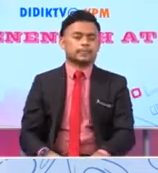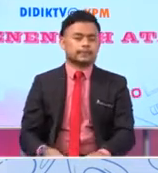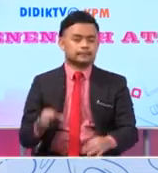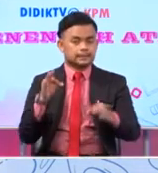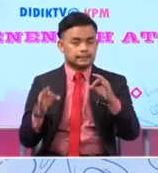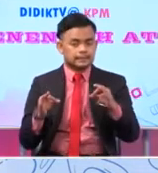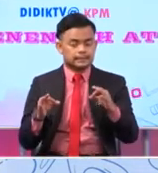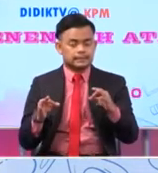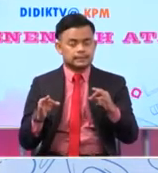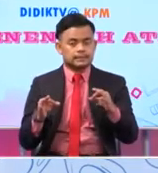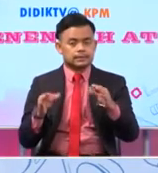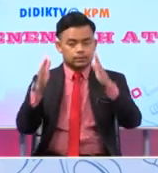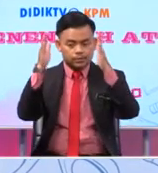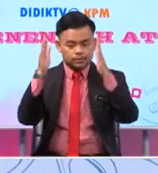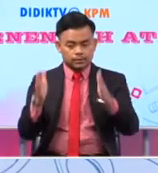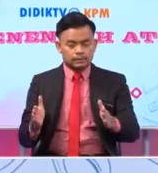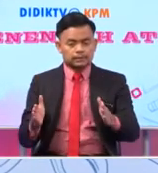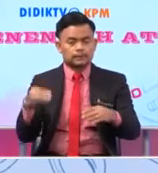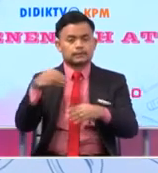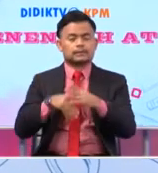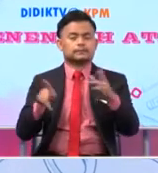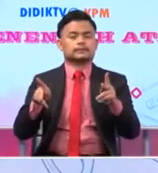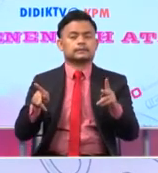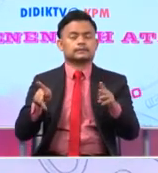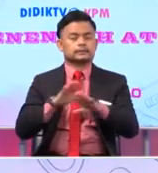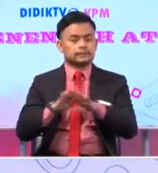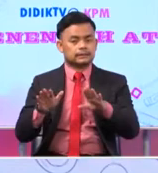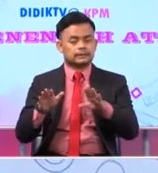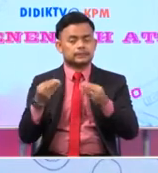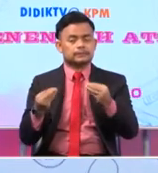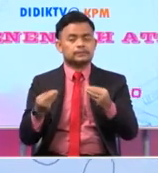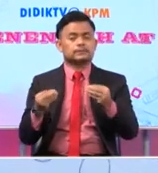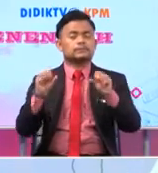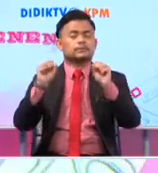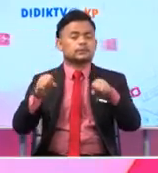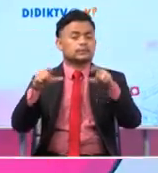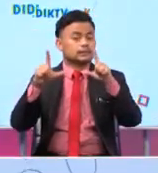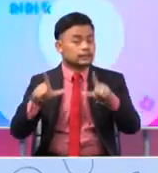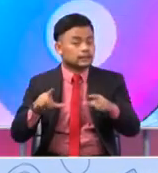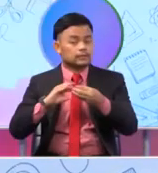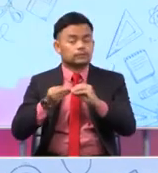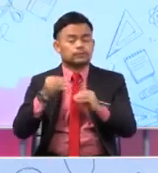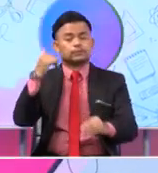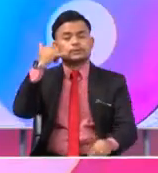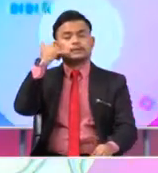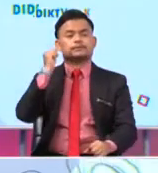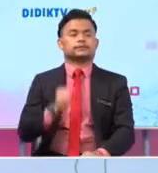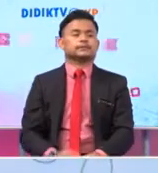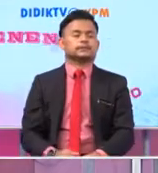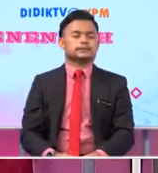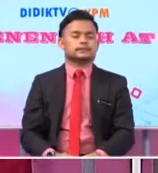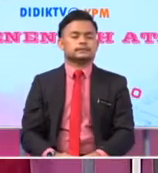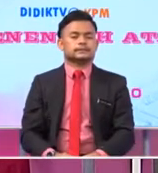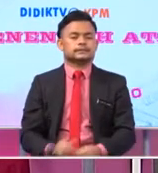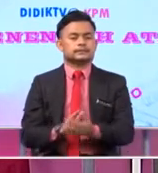tiade pemandu di dalamnya menyerahkan cube meninggalkan nomor telepon Mira ya betul Oke jadi jawaban Mira